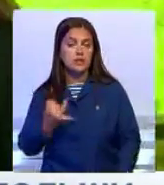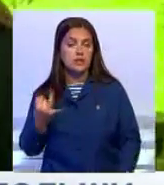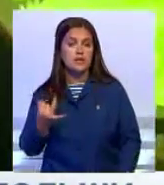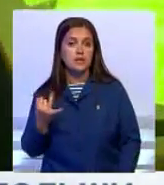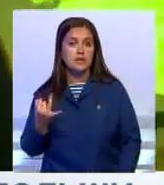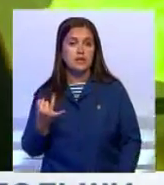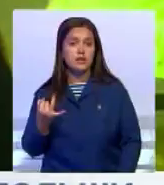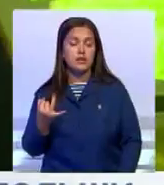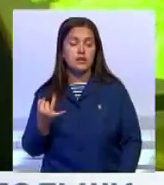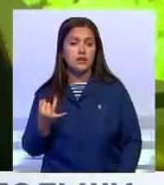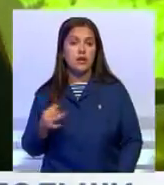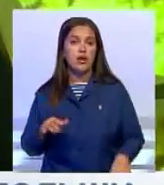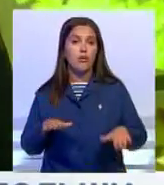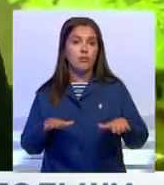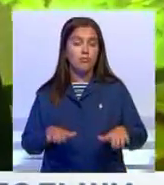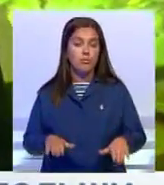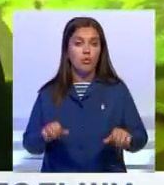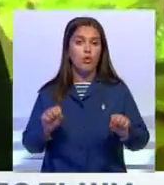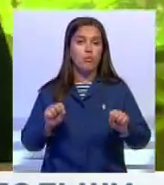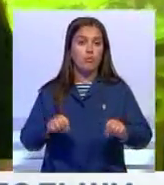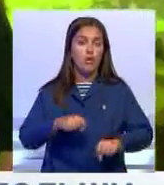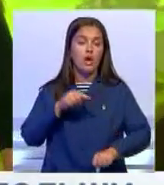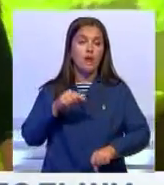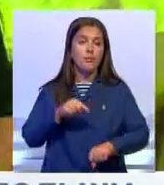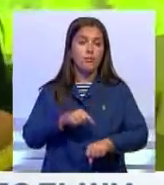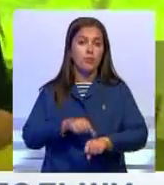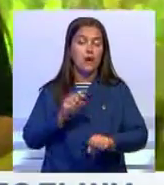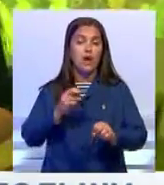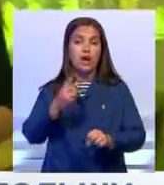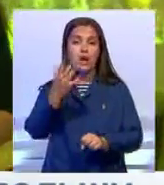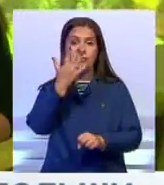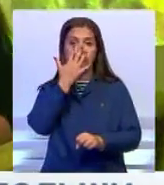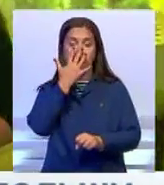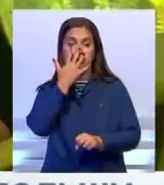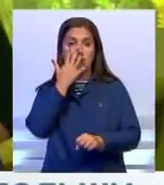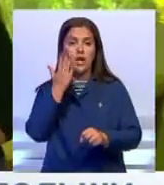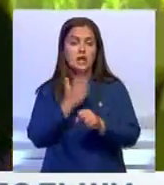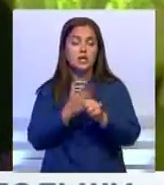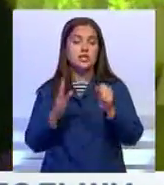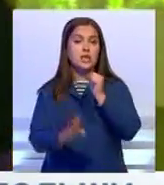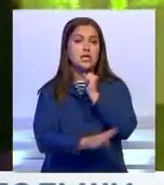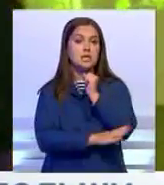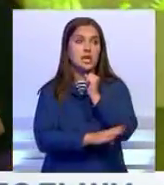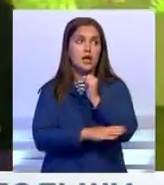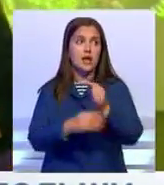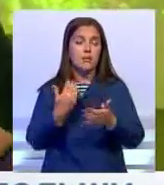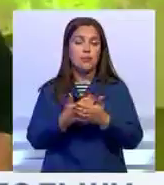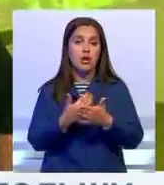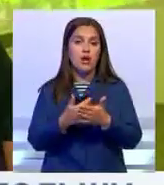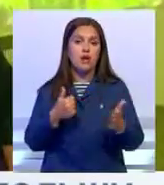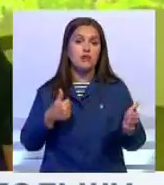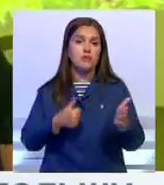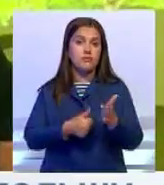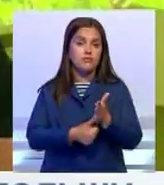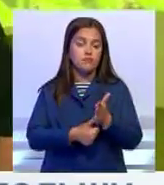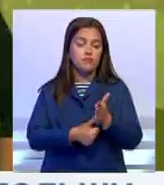это здесь же можно почувствовать, как пахнут некоторые породы деревьев. Например, нажимаешь на кнопку